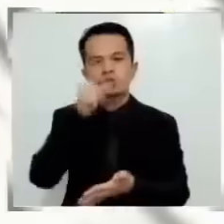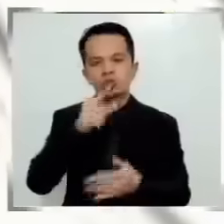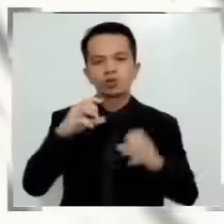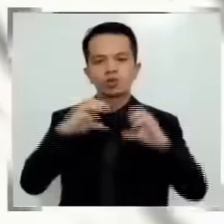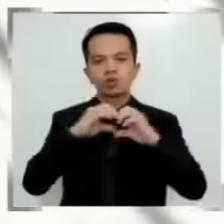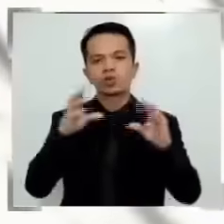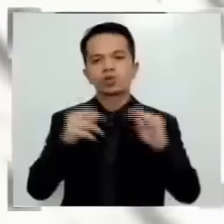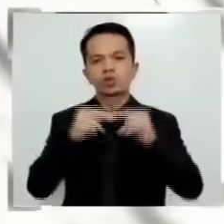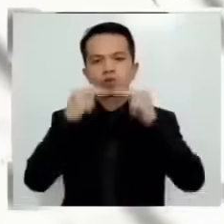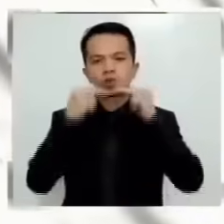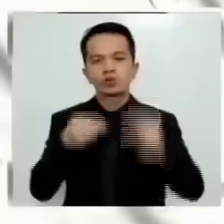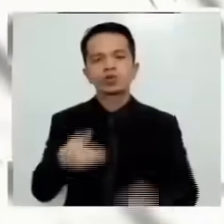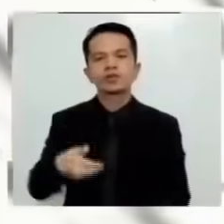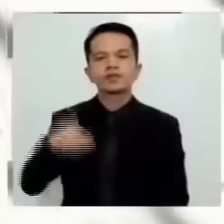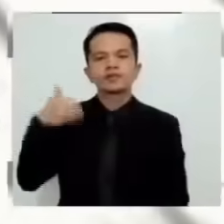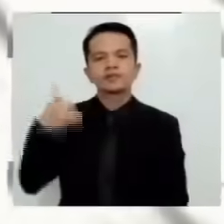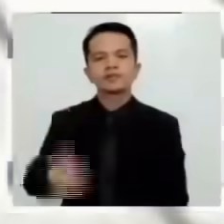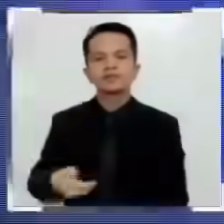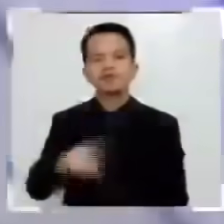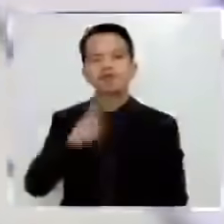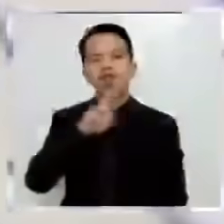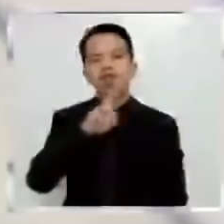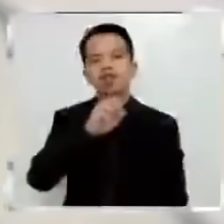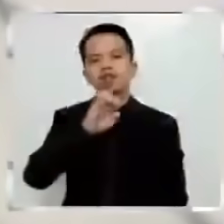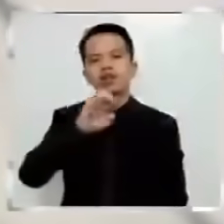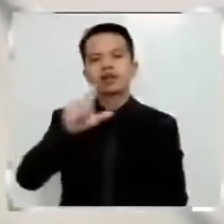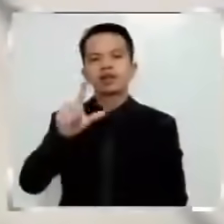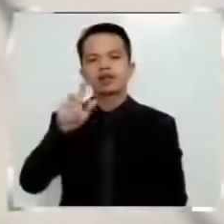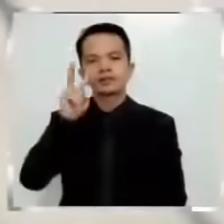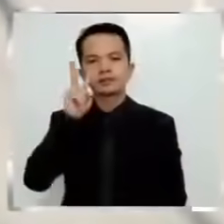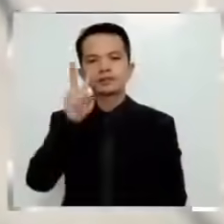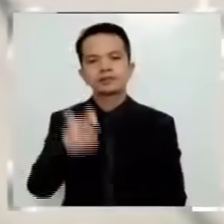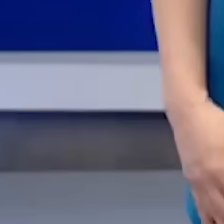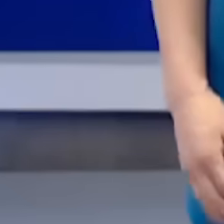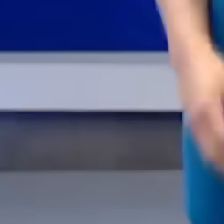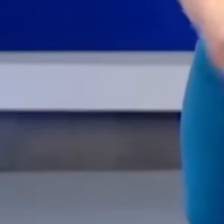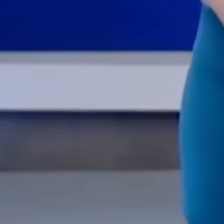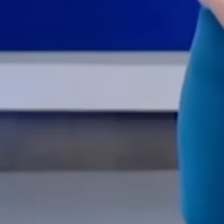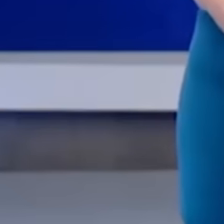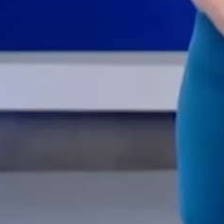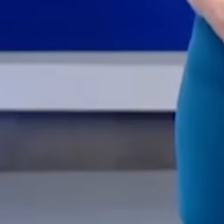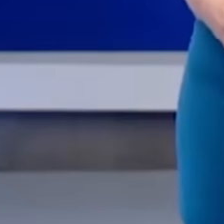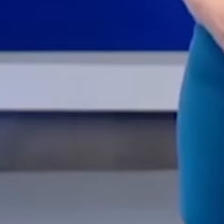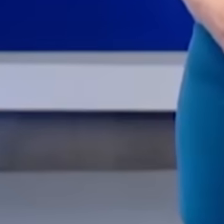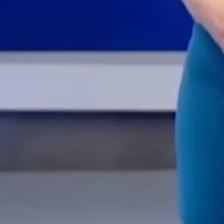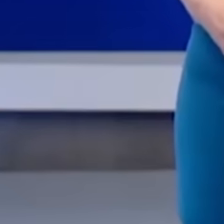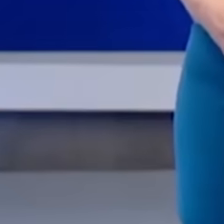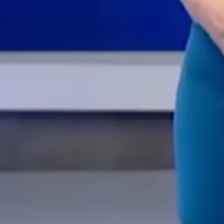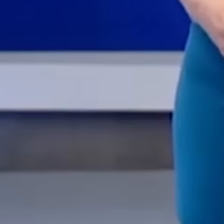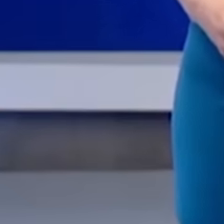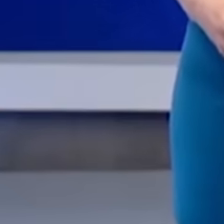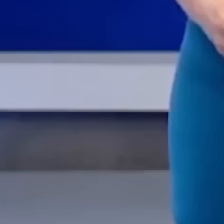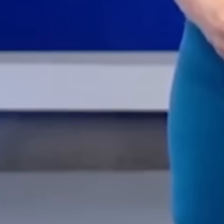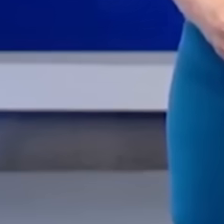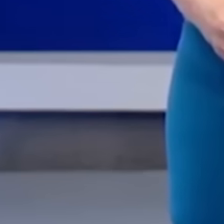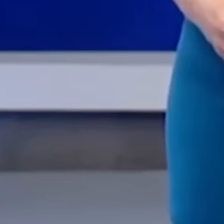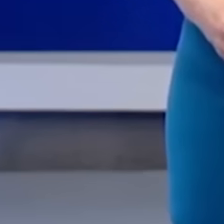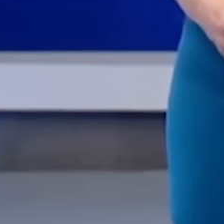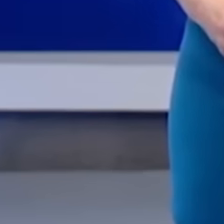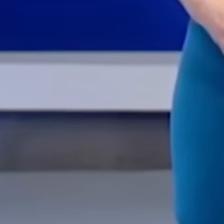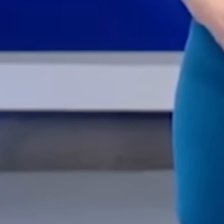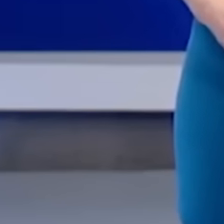News, Russell Simorio, ang inyong saksi. Mga kapuso, sama-sama tayong maging